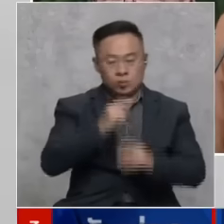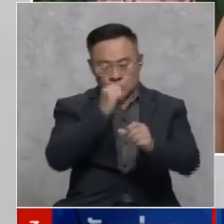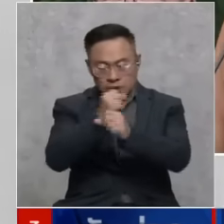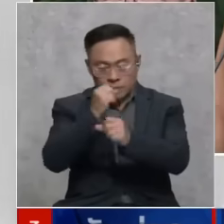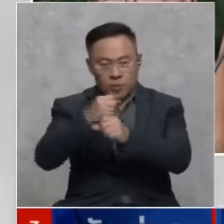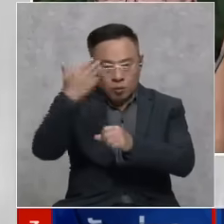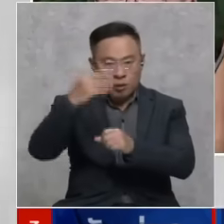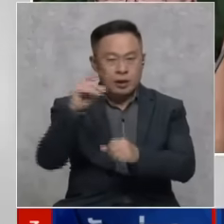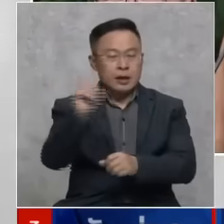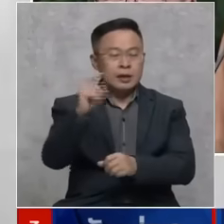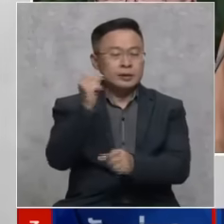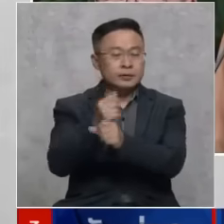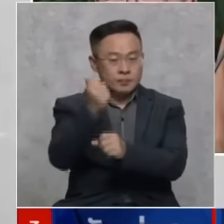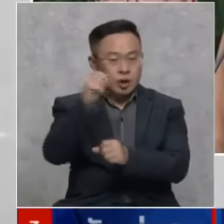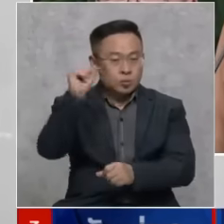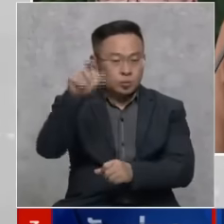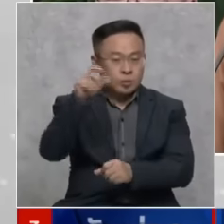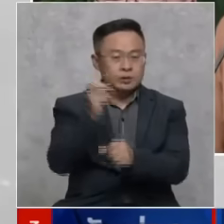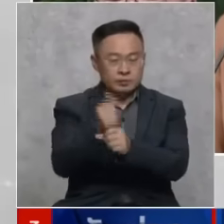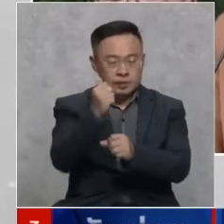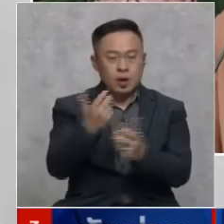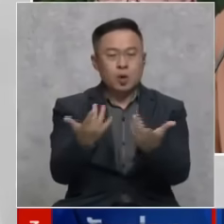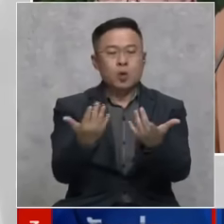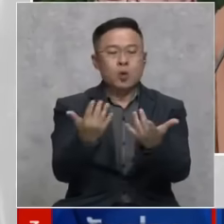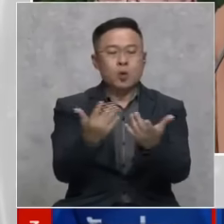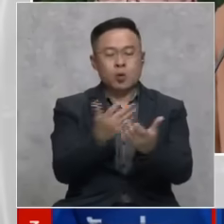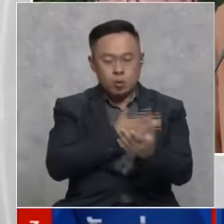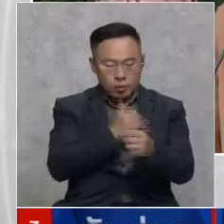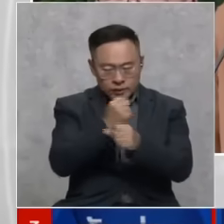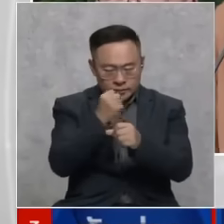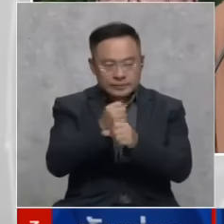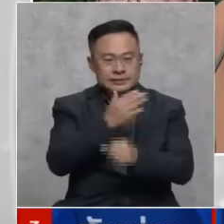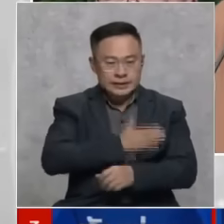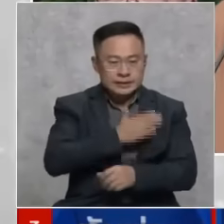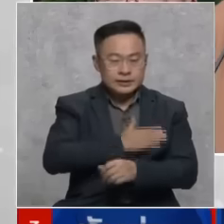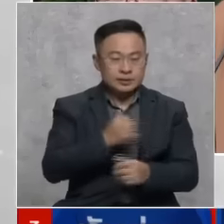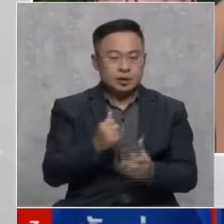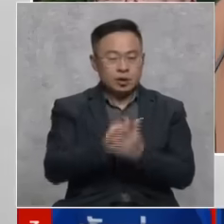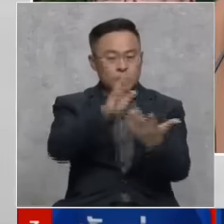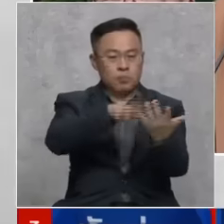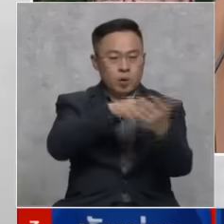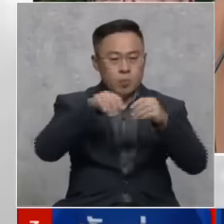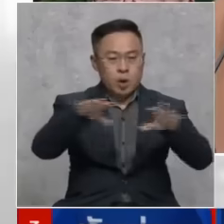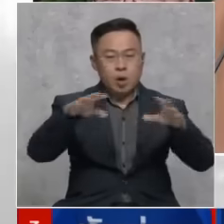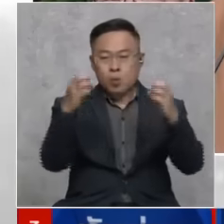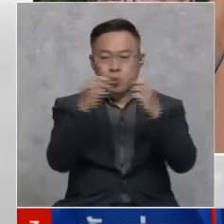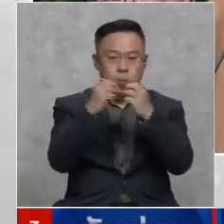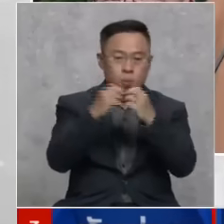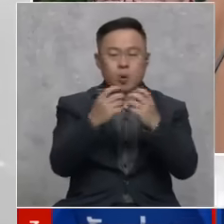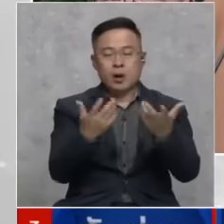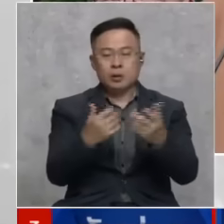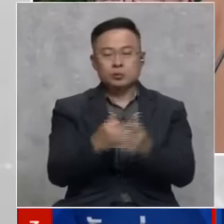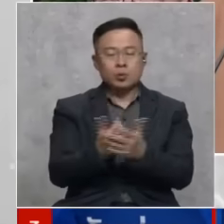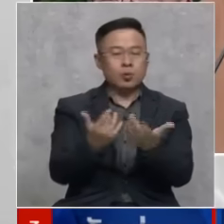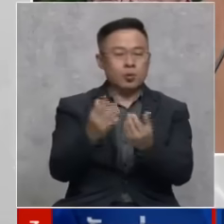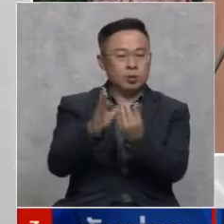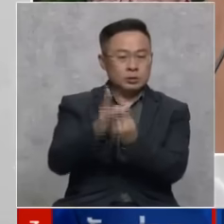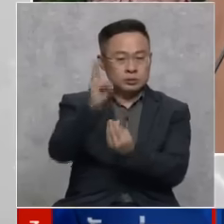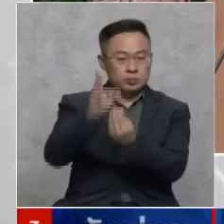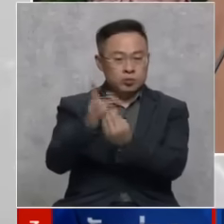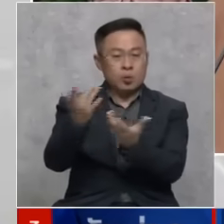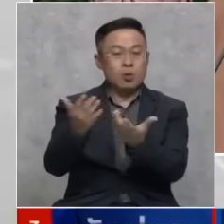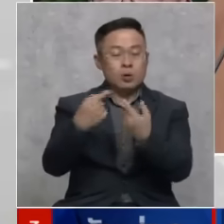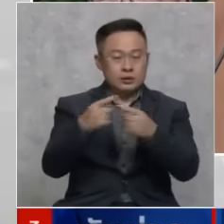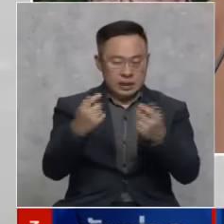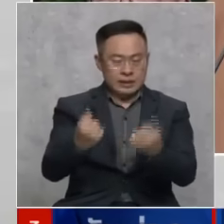ทำได้ผมทำไปก่อนไงไม่อยากจะไปประกาศพร้อมกันหมดแล้วก็บอกว่าถ้าประกาศพร้อมกันหมดเนี่ยมันอาจจะต้องคอย 2-3 สัปดาห์วันนี้เรื่อง